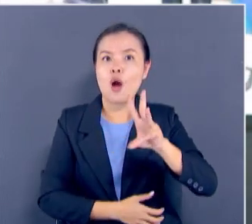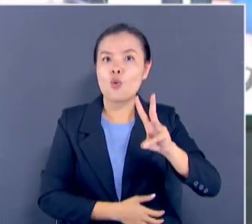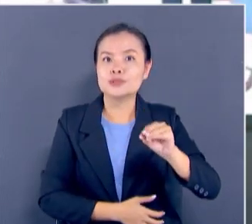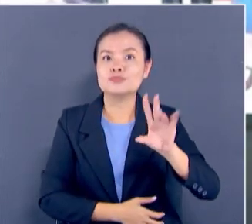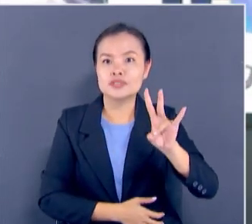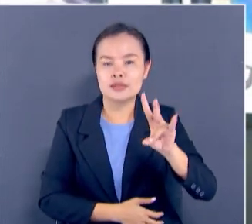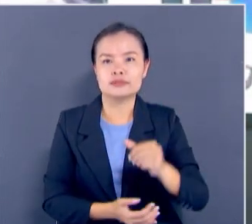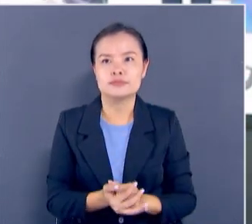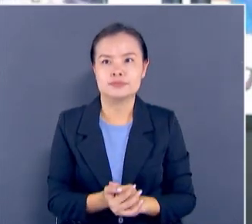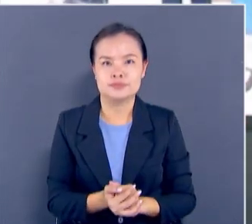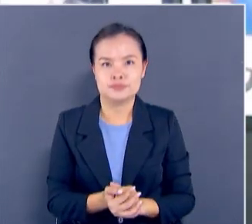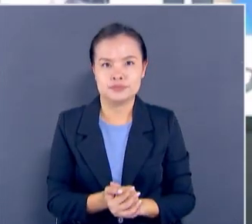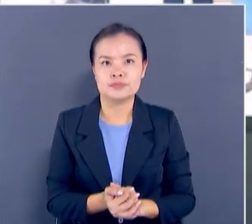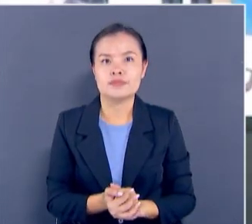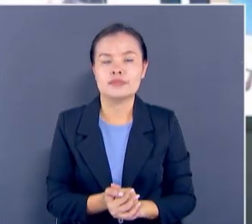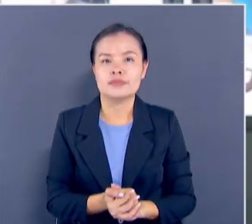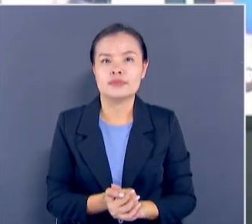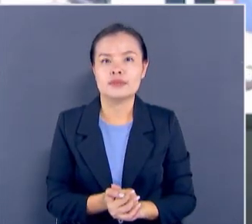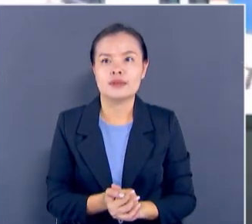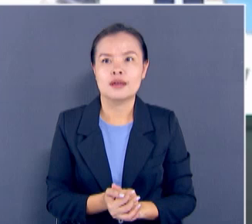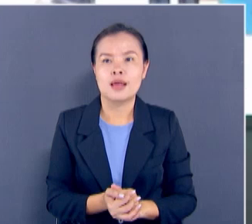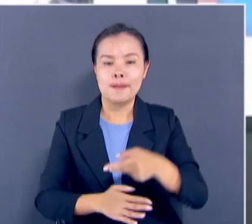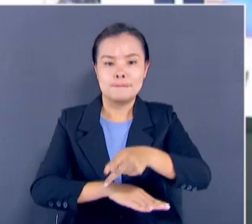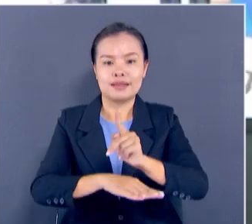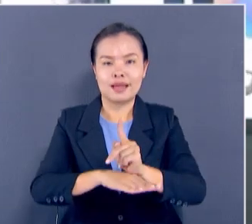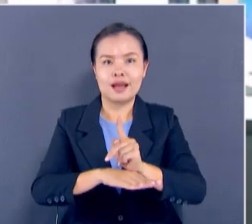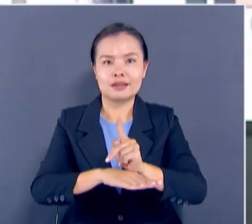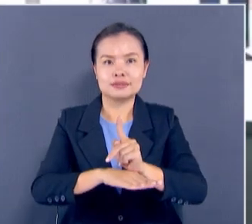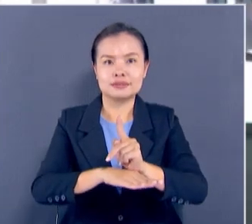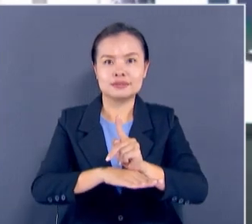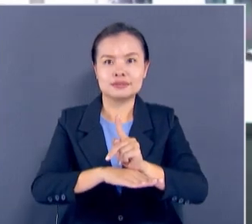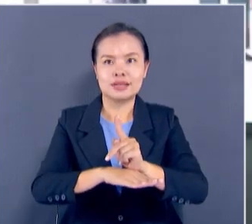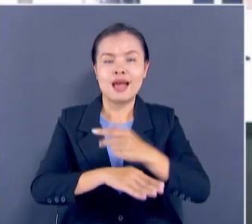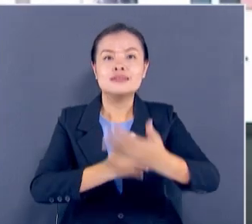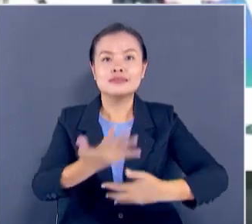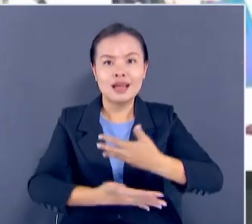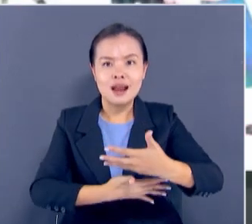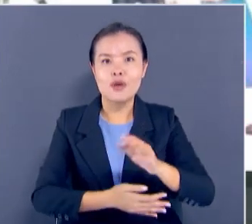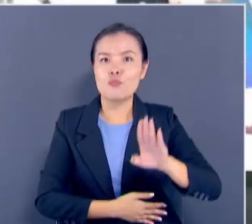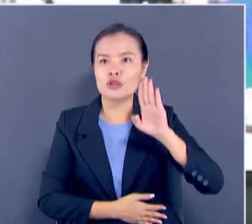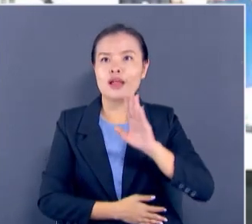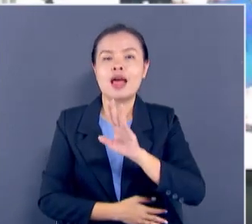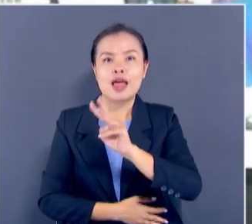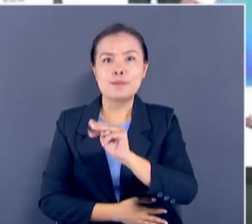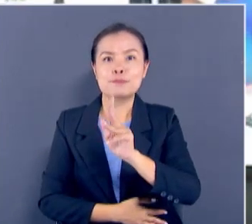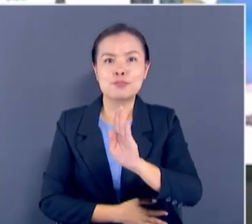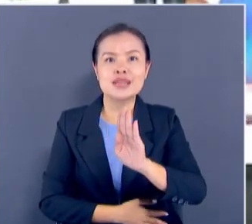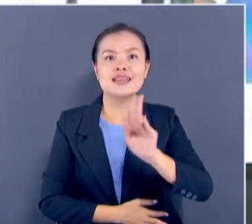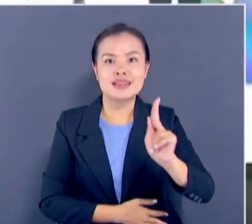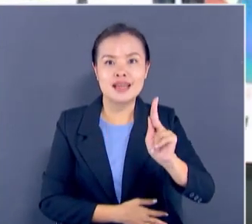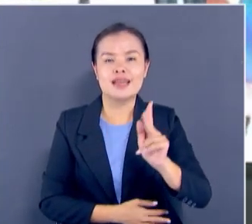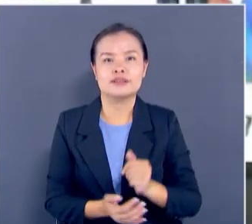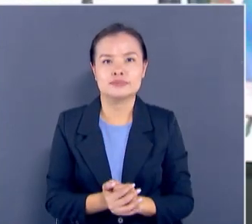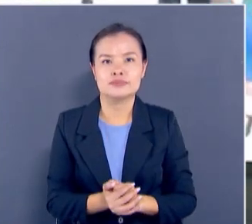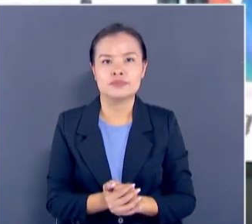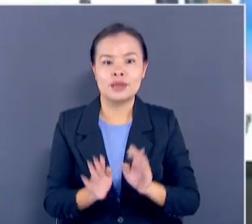2567มีนางสาวพุทธชาติศรีนิสากรประธานเจ้าหน้าที่บริหารสายการตลาดบริษัท MBK จำกัดมหาชน